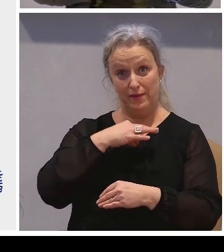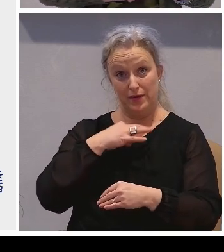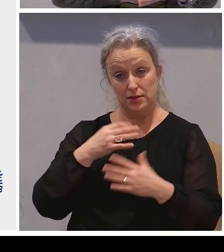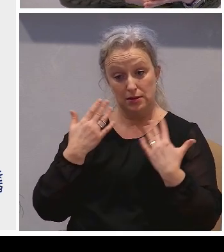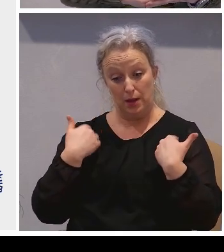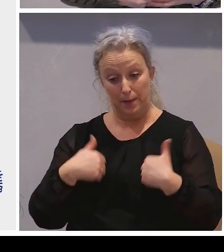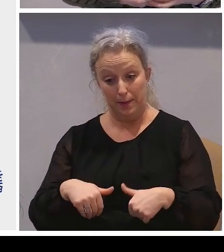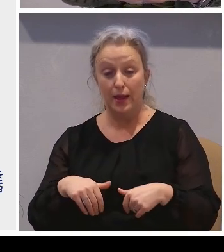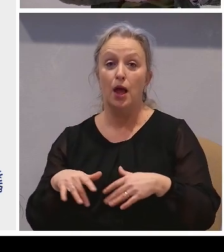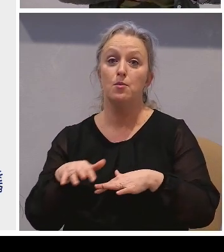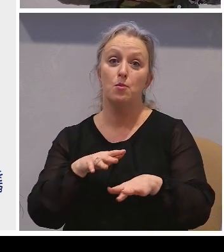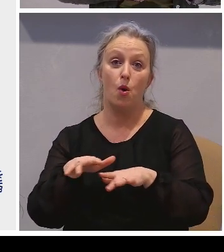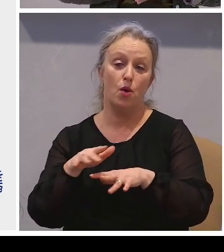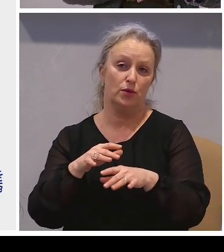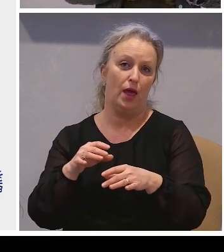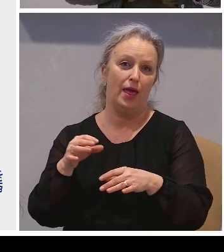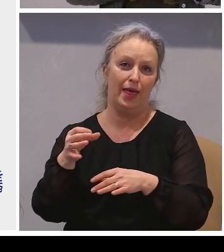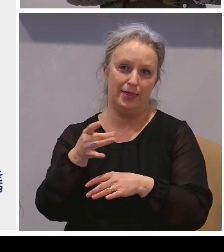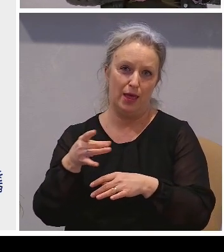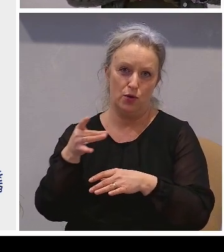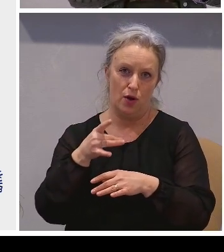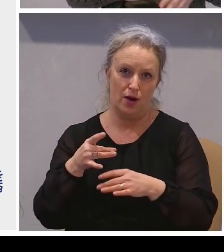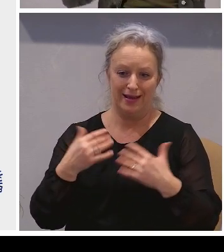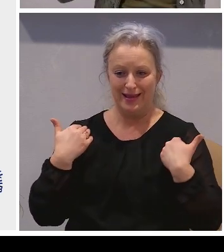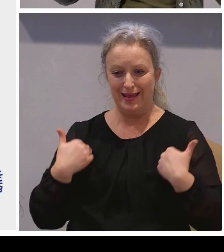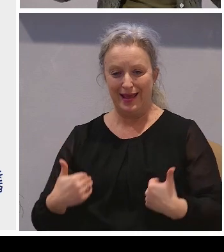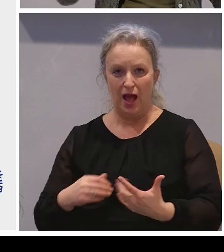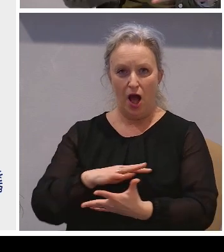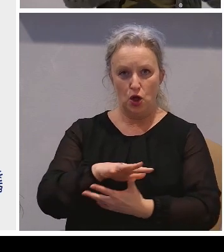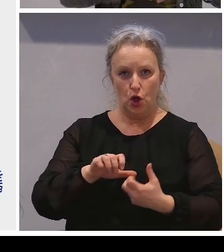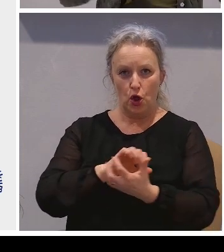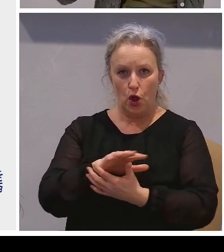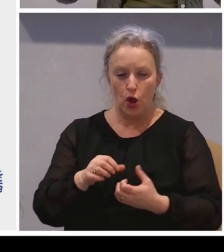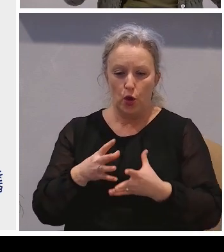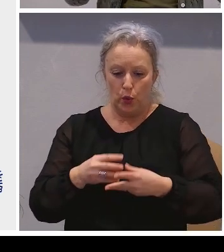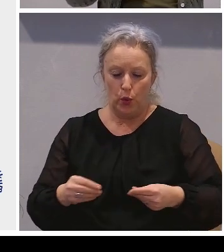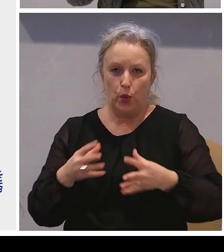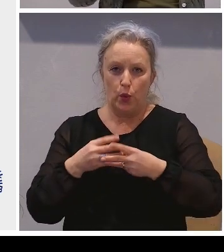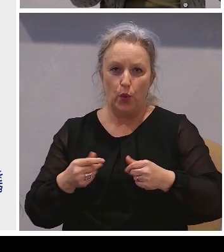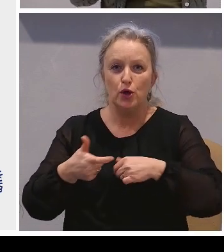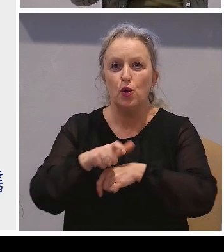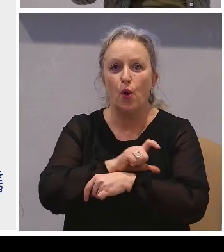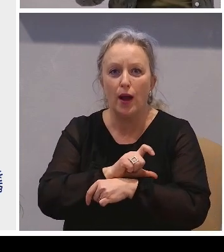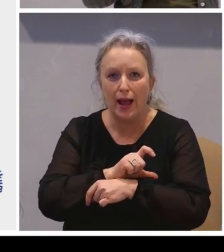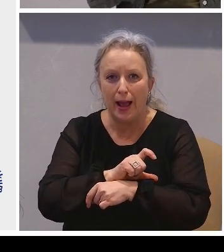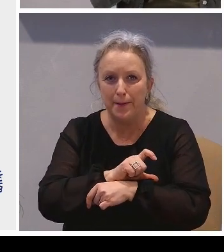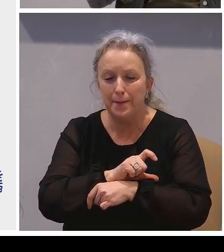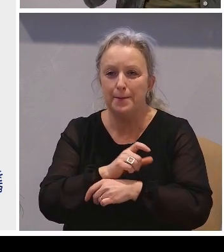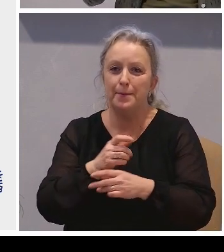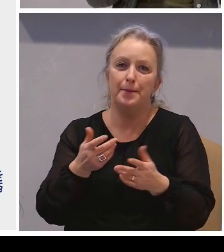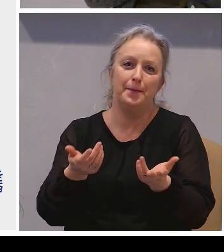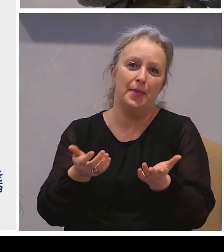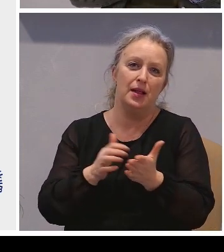survival motoneuron valku sünteesib When we teha take rohkem, et this ei ole drug, nii palju our seda body sellist starts to duplicate'it synthesize